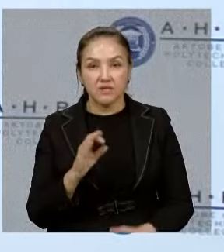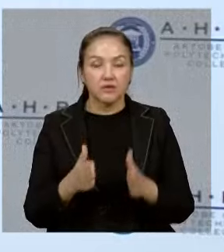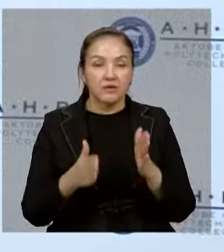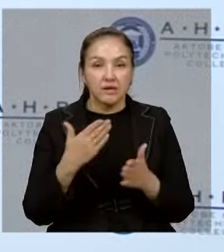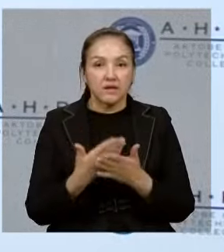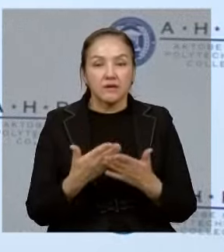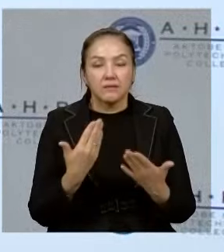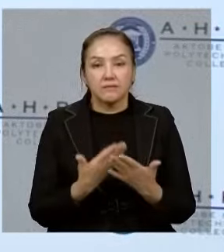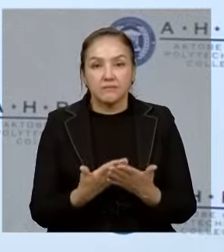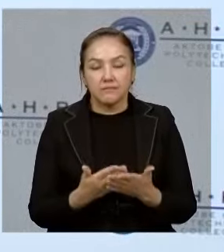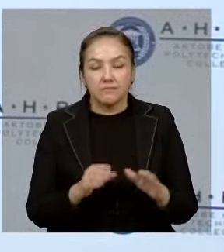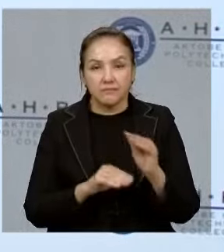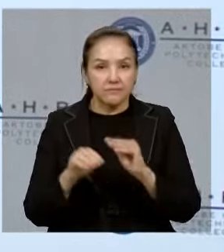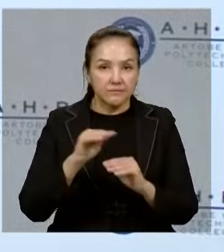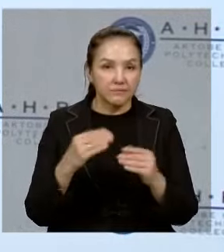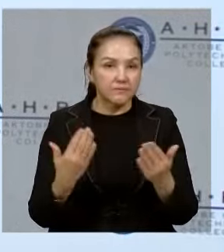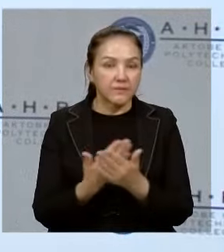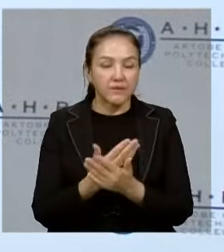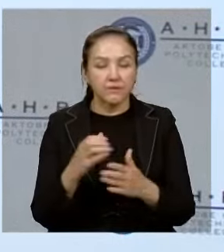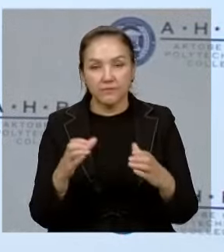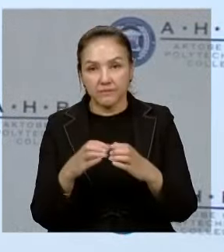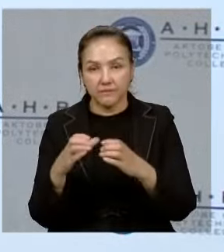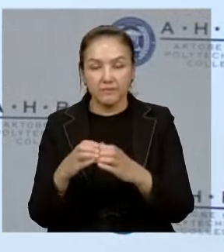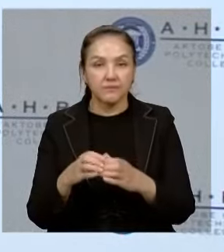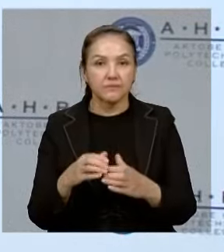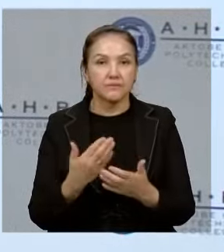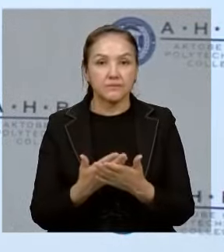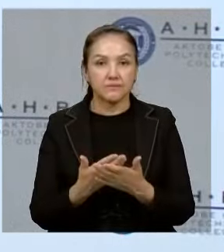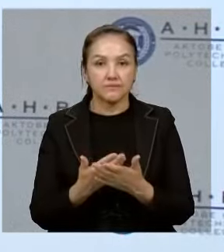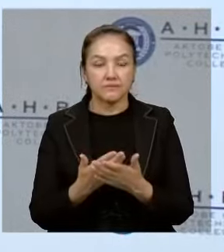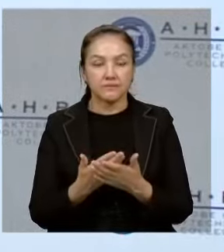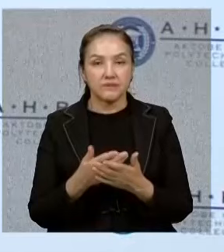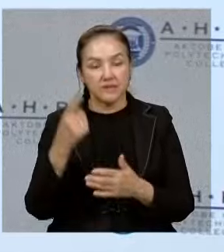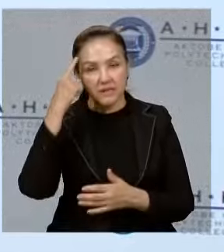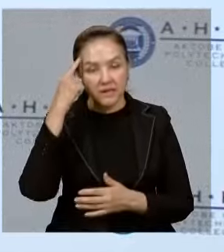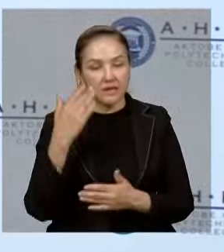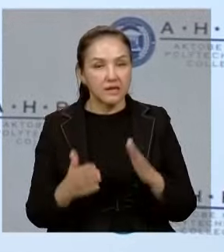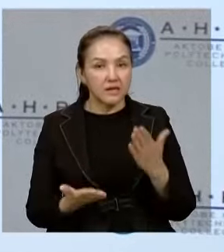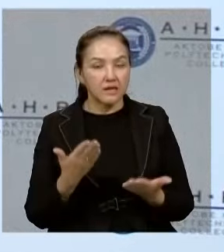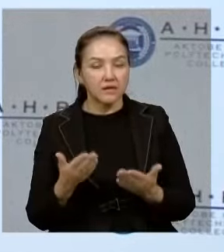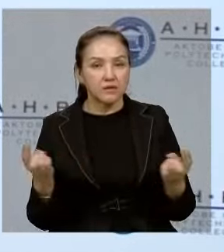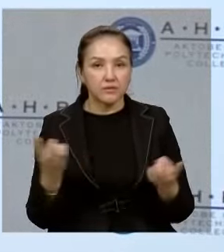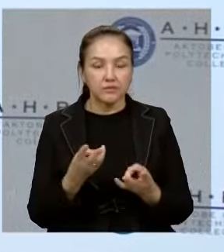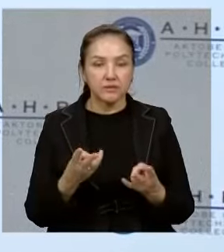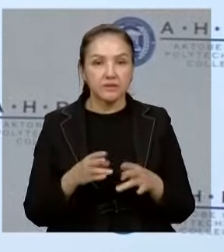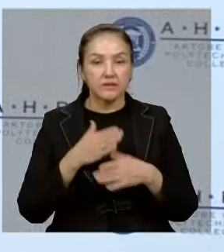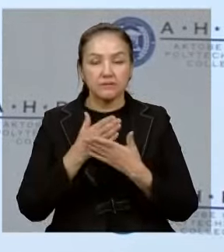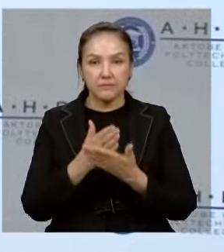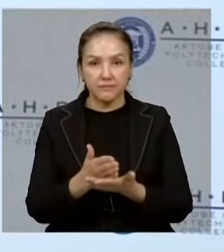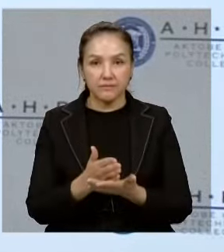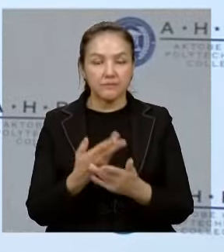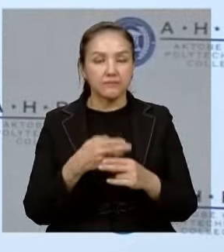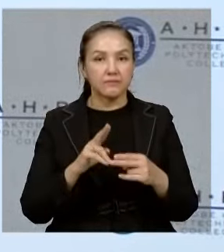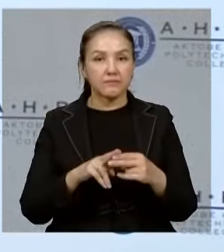реальность создавать новые проекты то это вот мне кажется это сейчас нужно направление